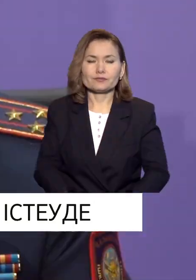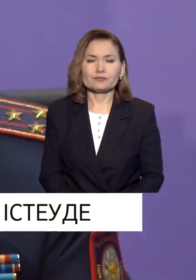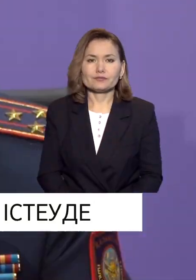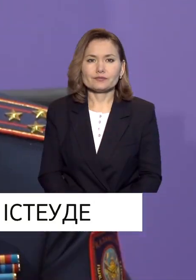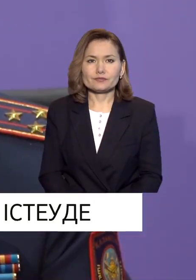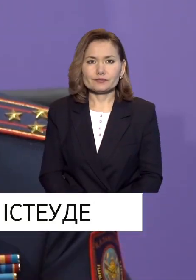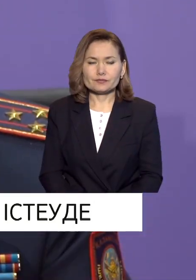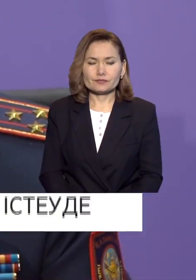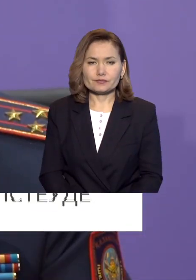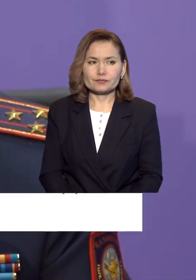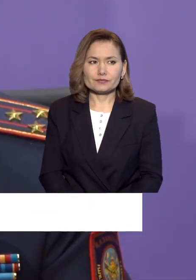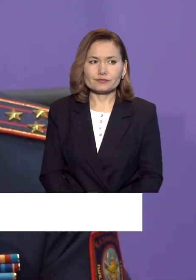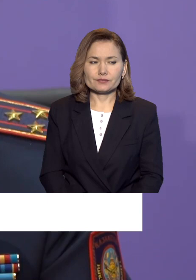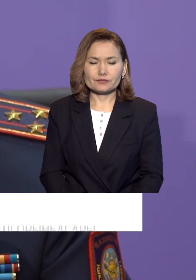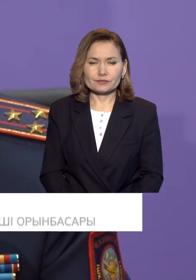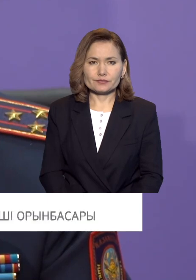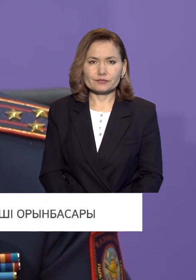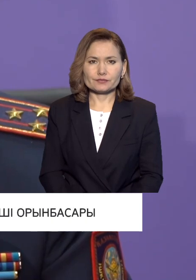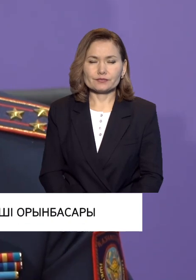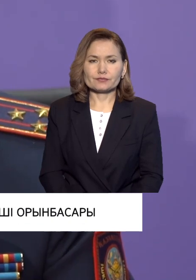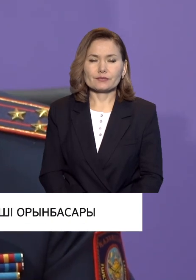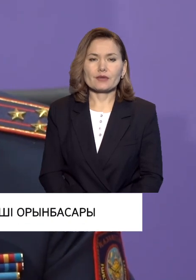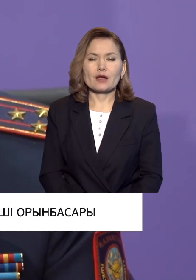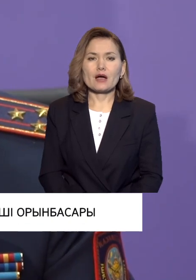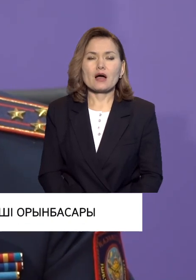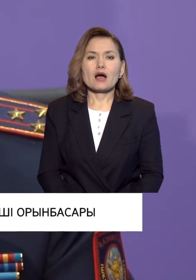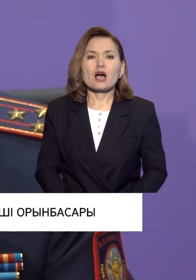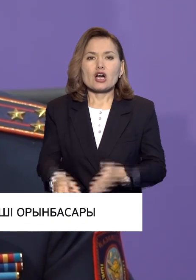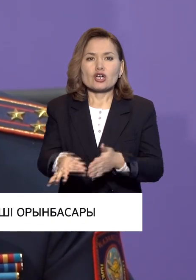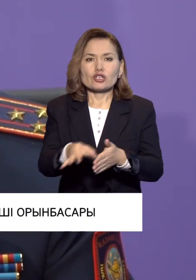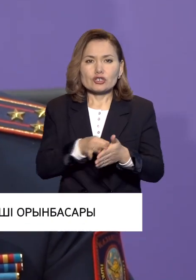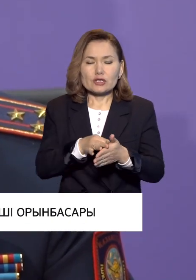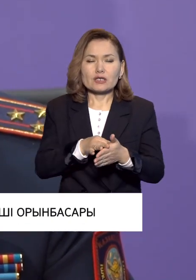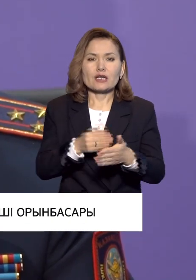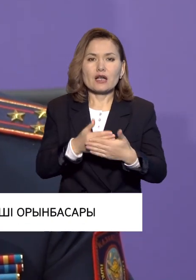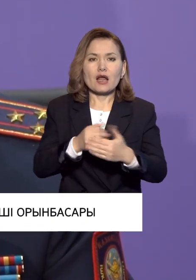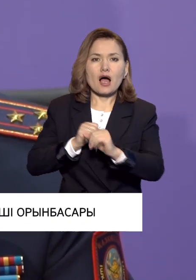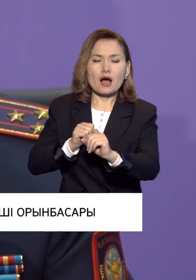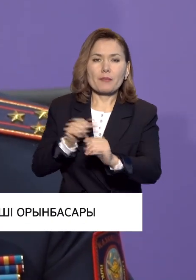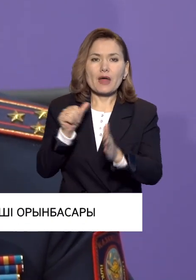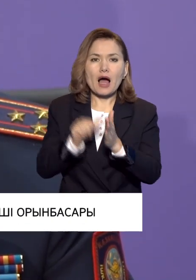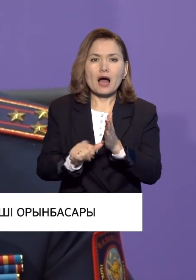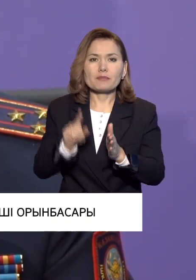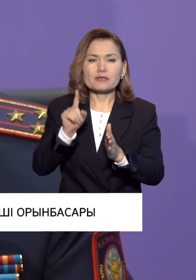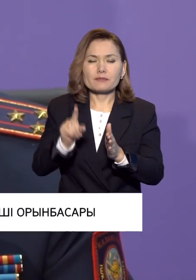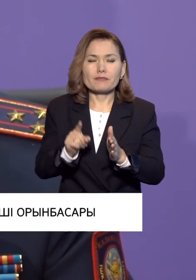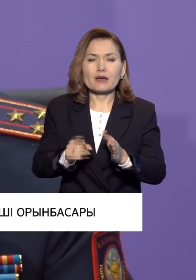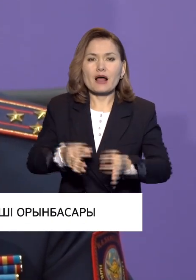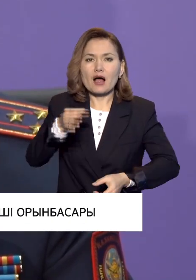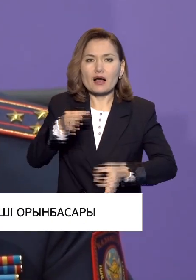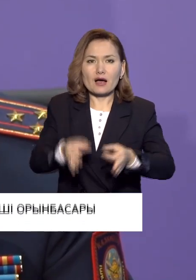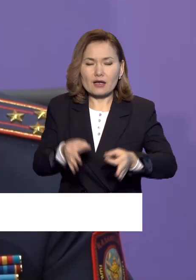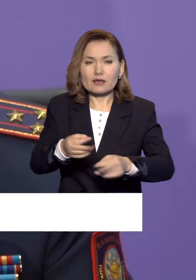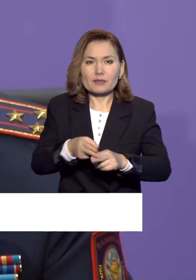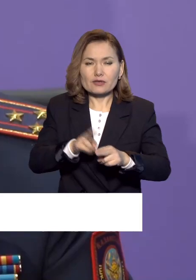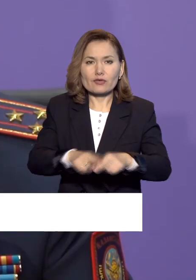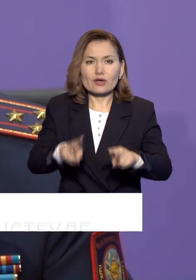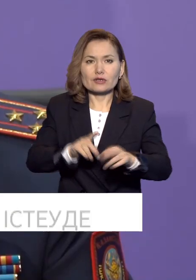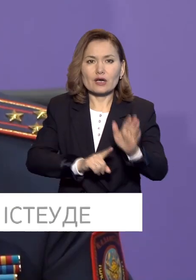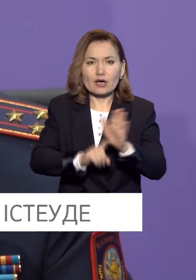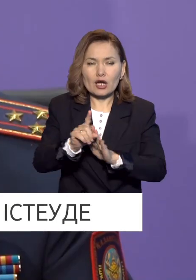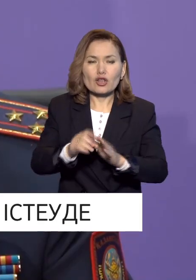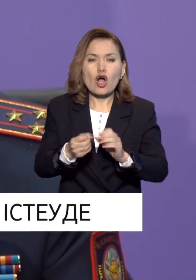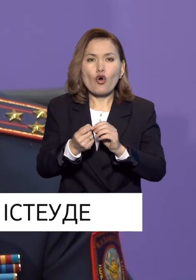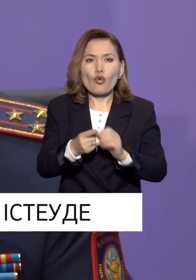порядка 61 уголовное дело возбуждено. Жедел алдын алуу шаралары барысында 61 кылмыштык иш козголду. Бурун издөөдө жүргөн 11 кылмышкер